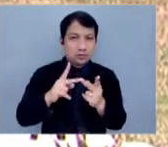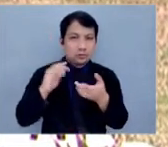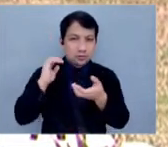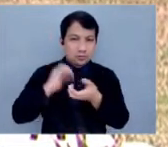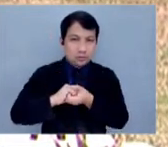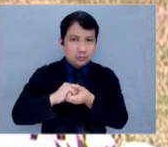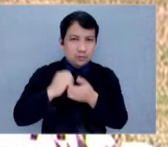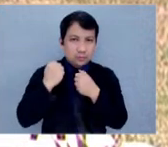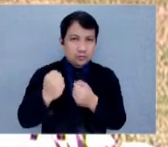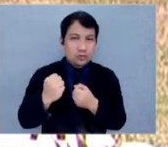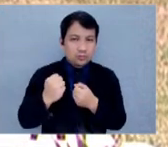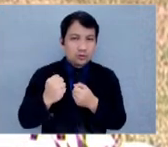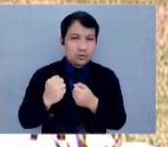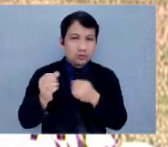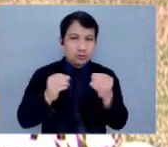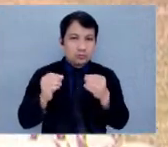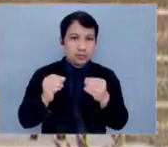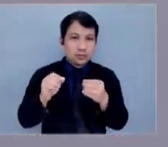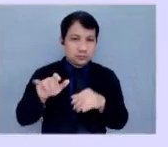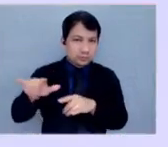sa mga operasyon sa himpapawid.